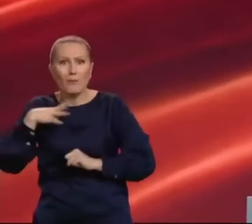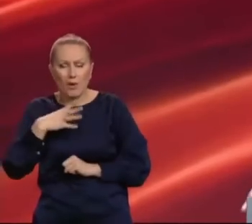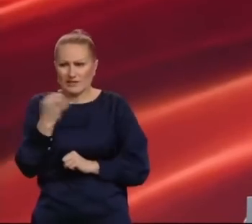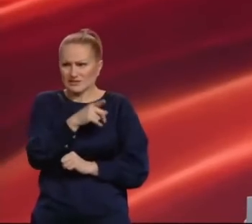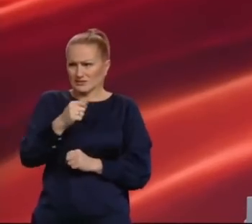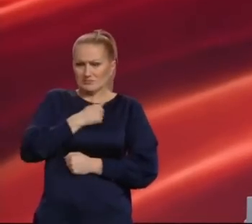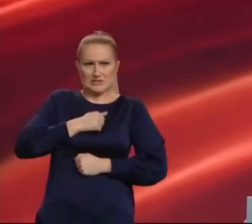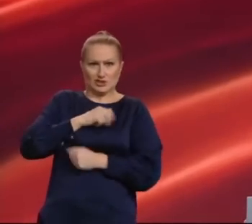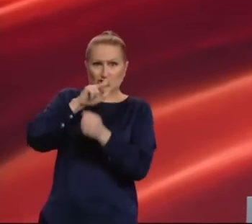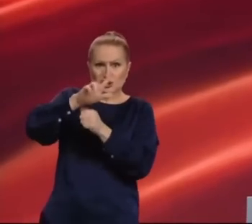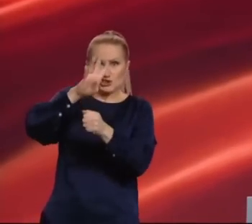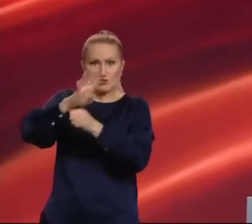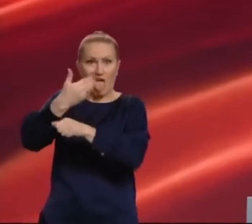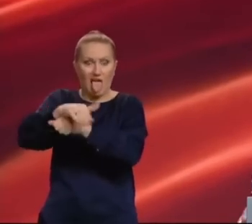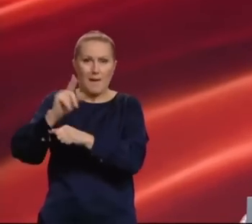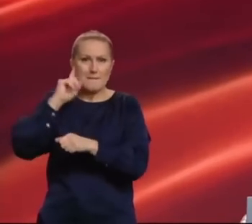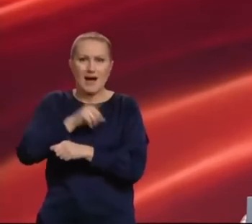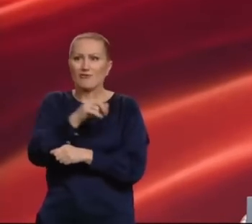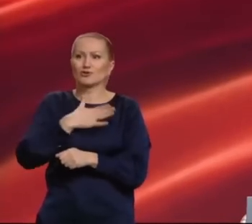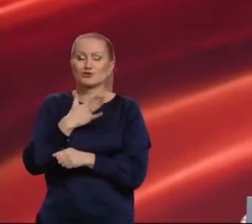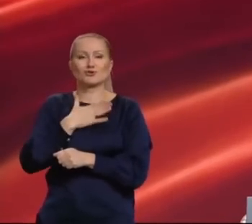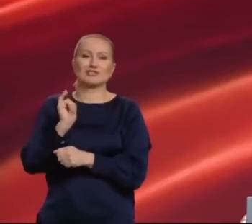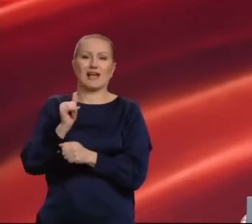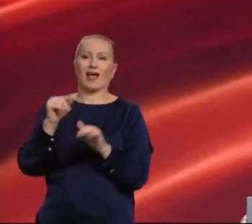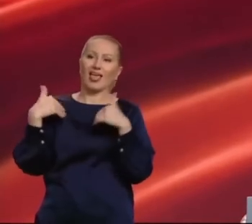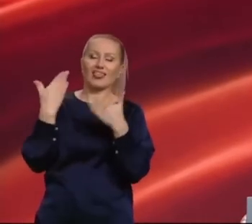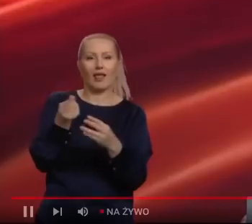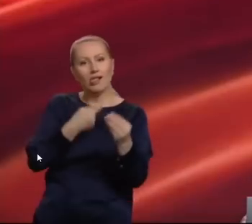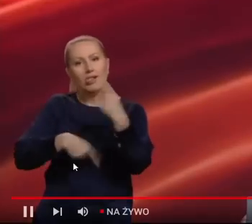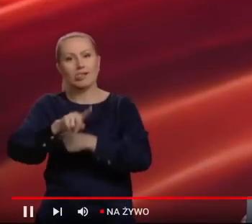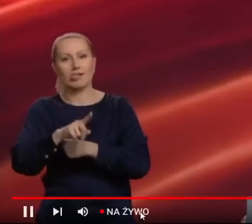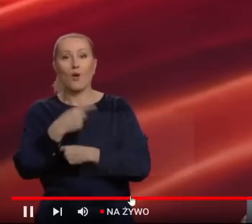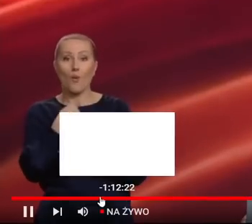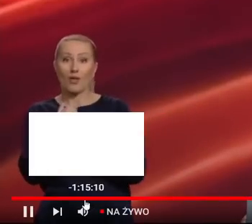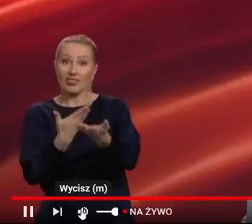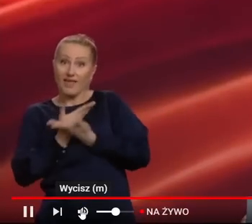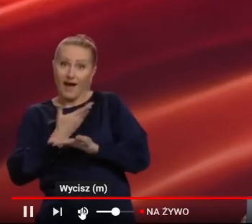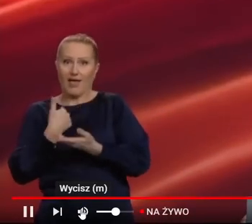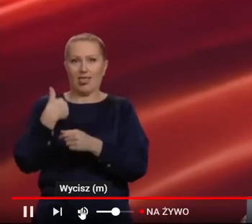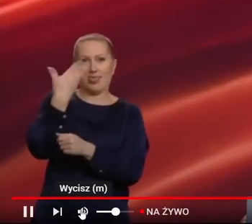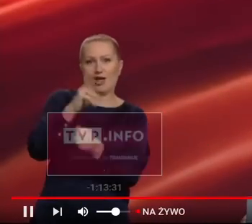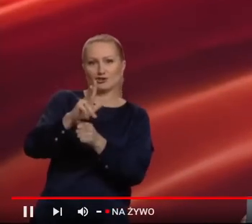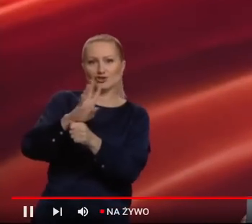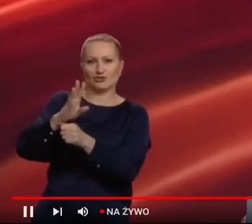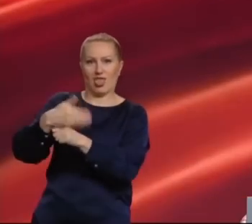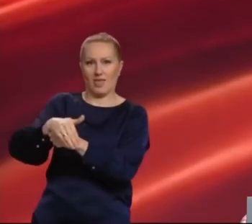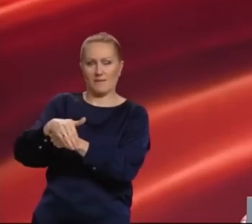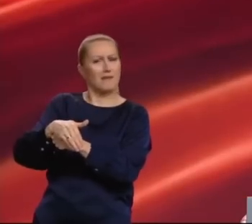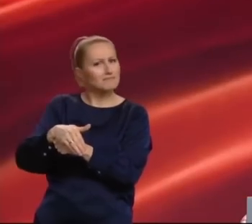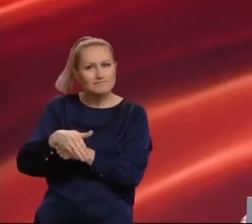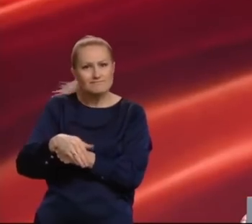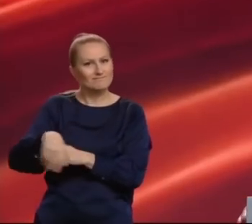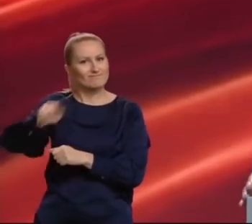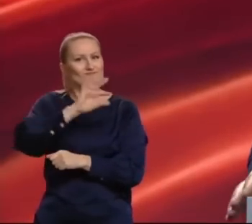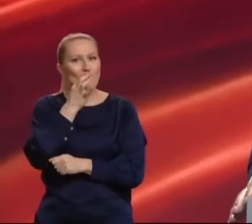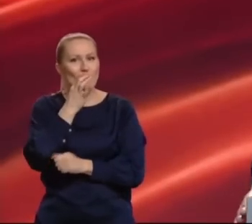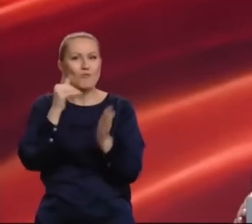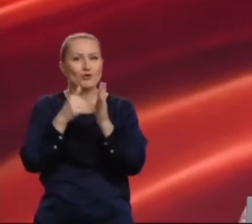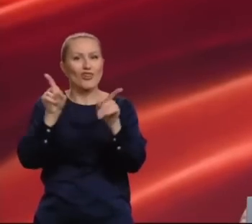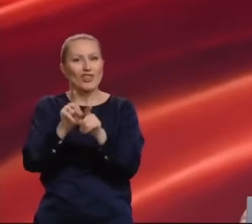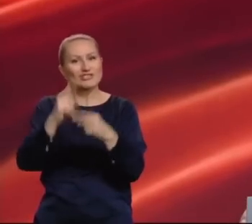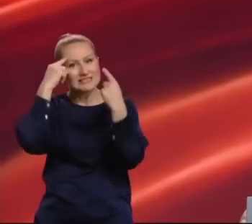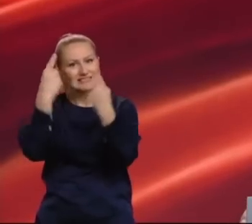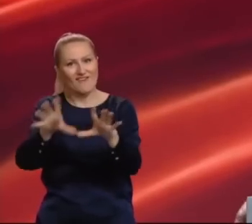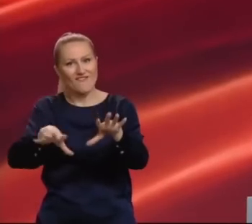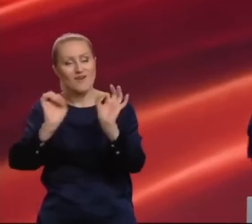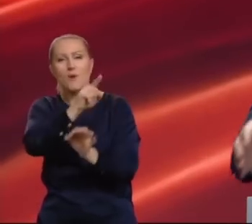13, 14 emerytury to jest kupywanie głosów. Nie wiem, ogólnie czemu gadają o emeryturach, wybór. Oni mówią bo o żaden młody